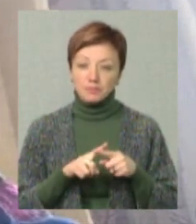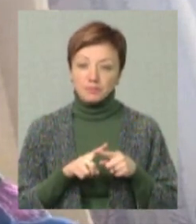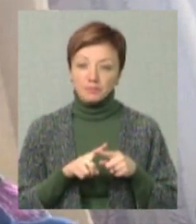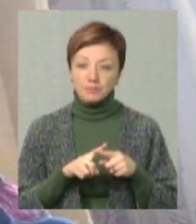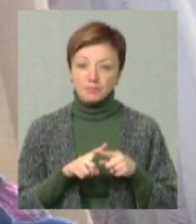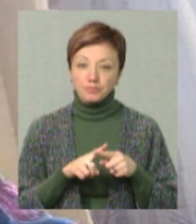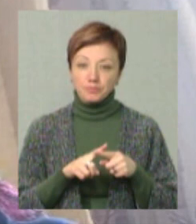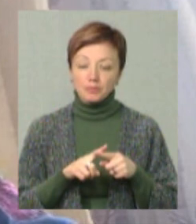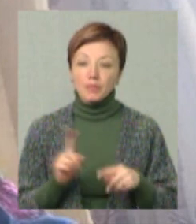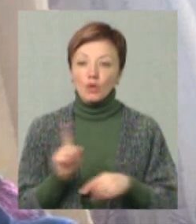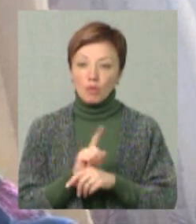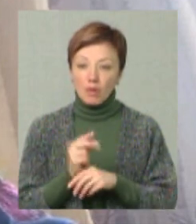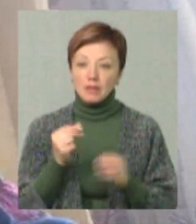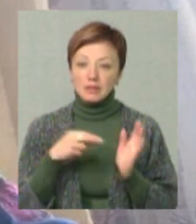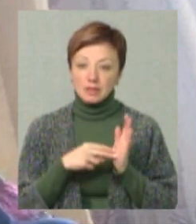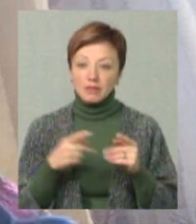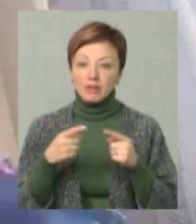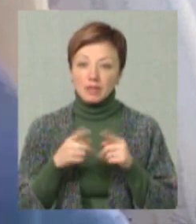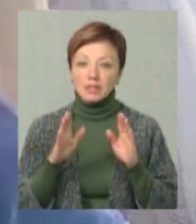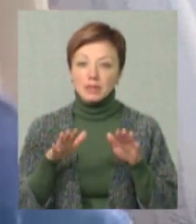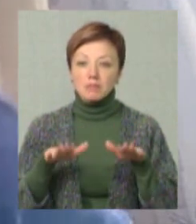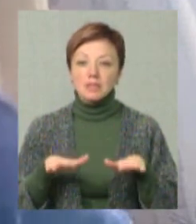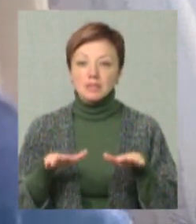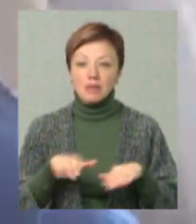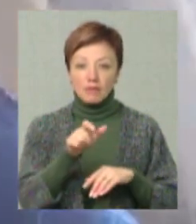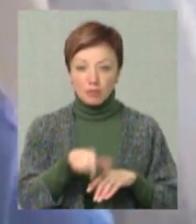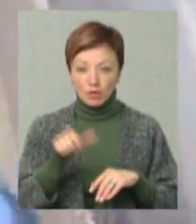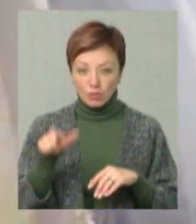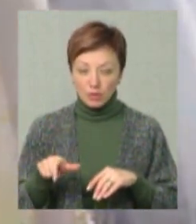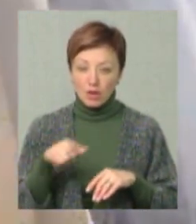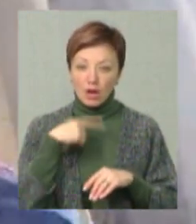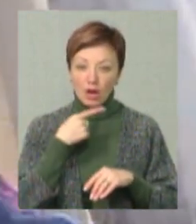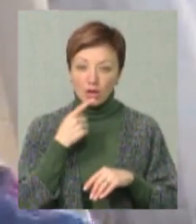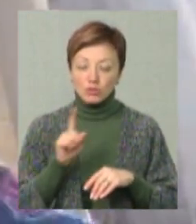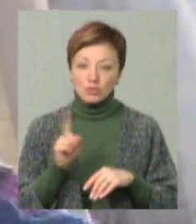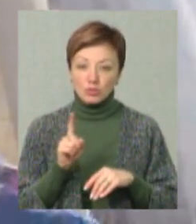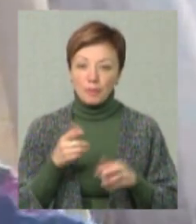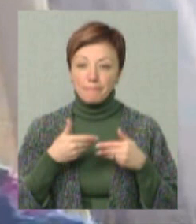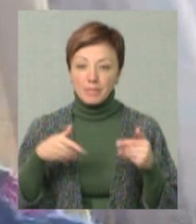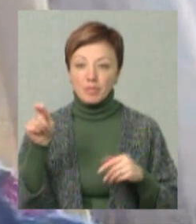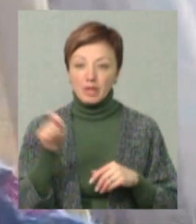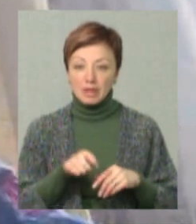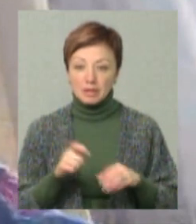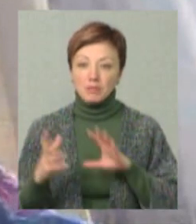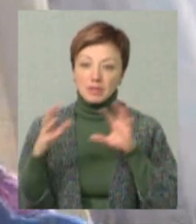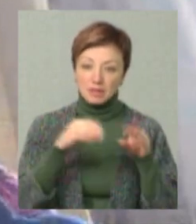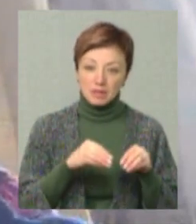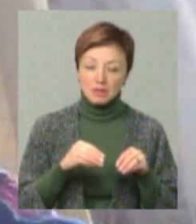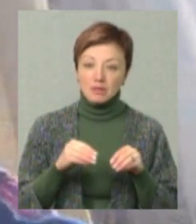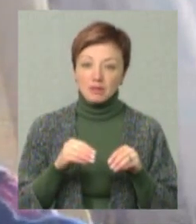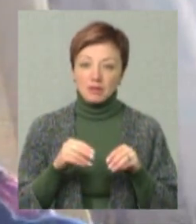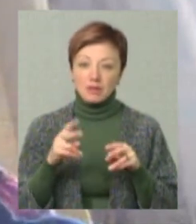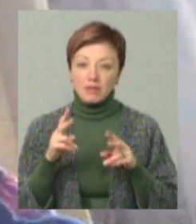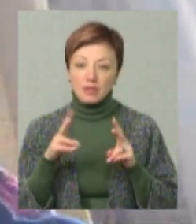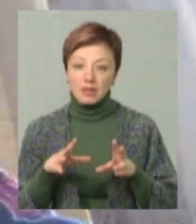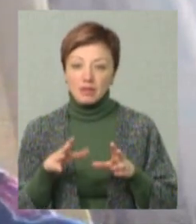те, що по нормальним цінам здають квартири тільки місцевим людям. І кажуть, що от ми приїдемо, переселенці,